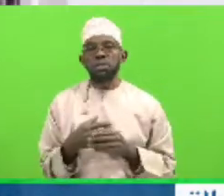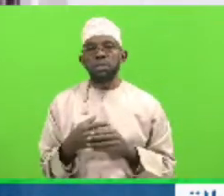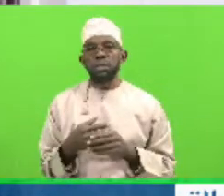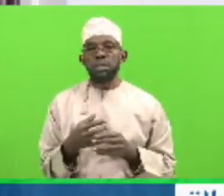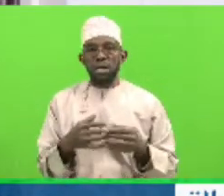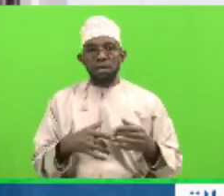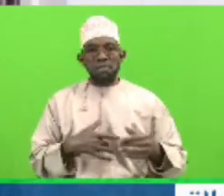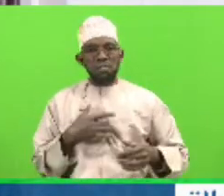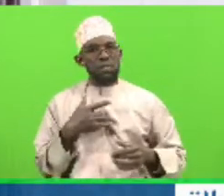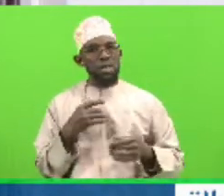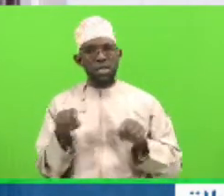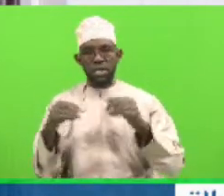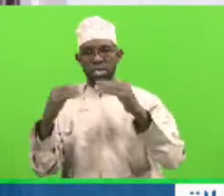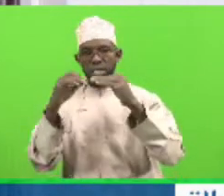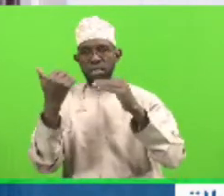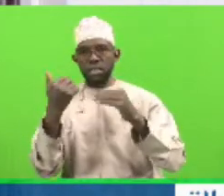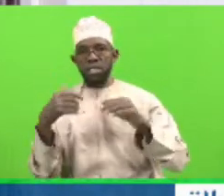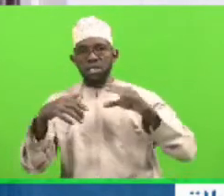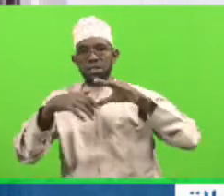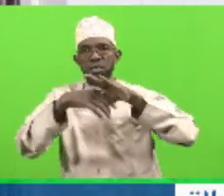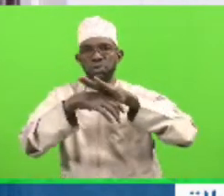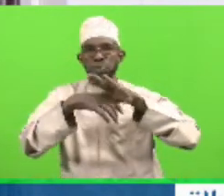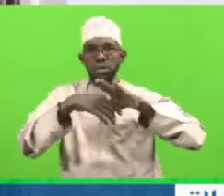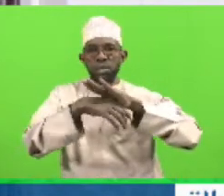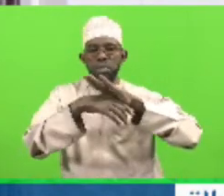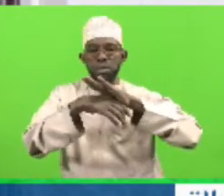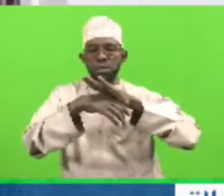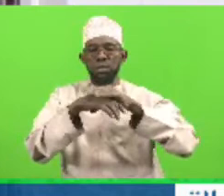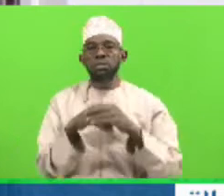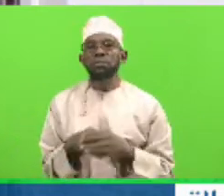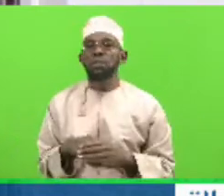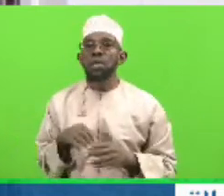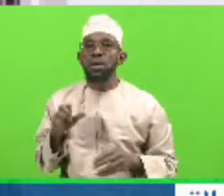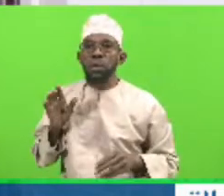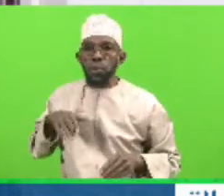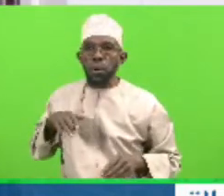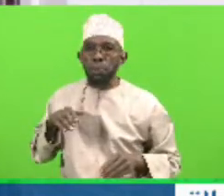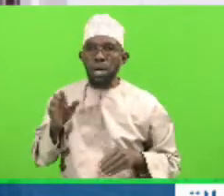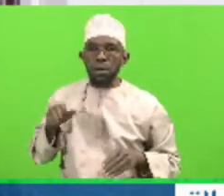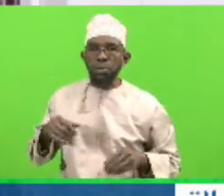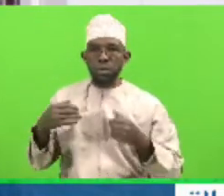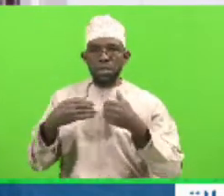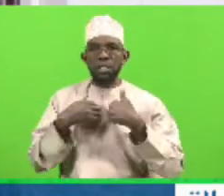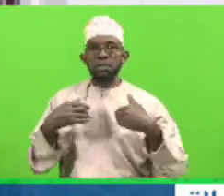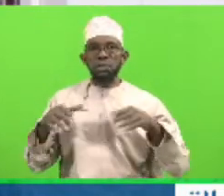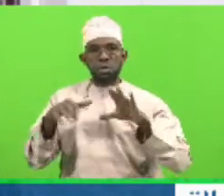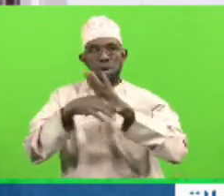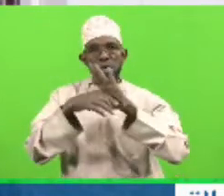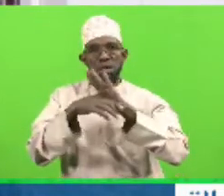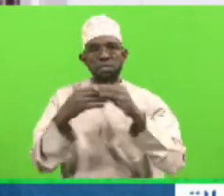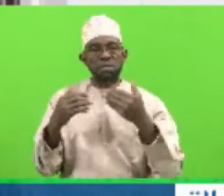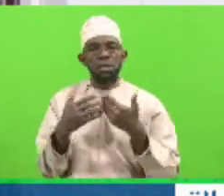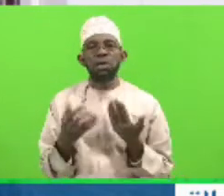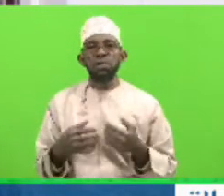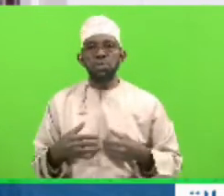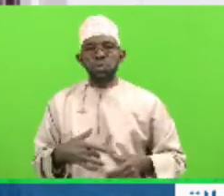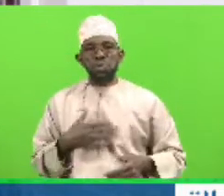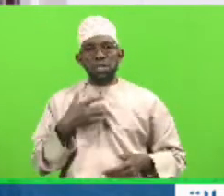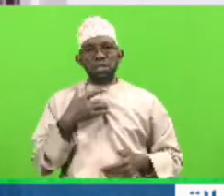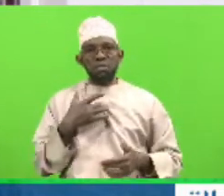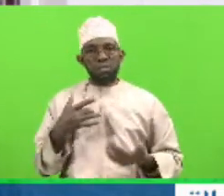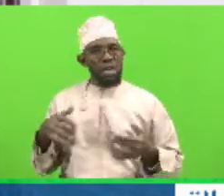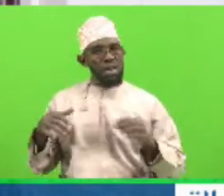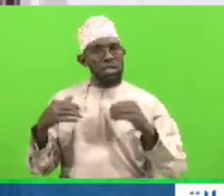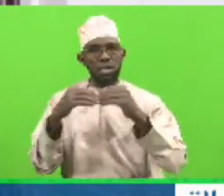ويتمنى ممارسة اللواط معه، والمرأة تشتهي المرأة وتتمنى